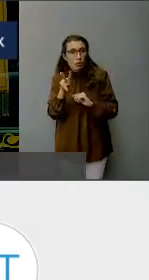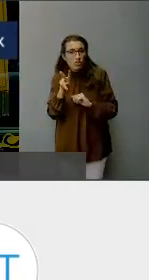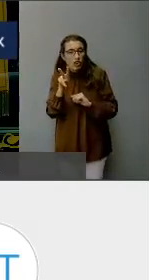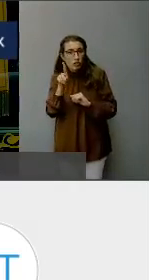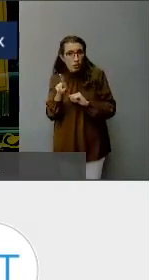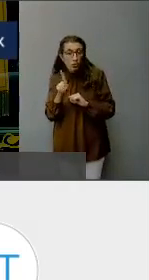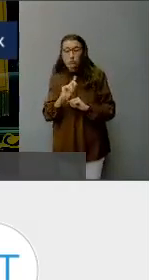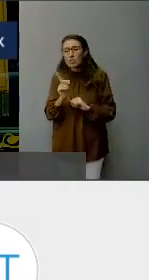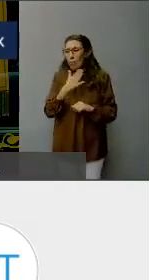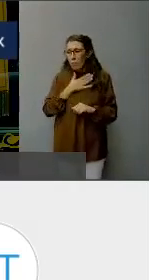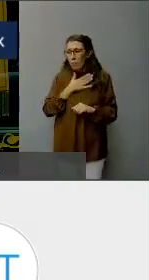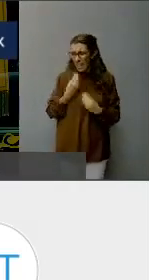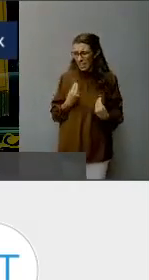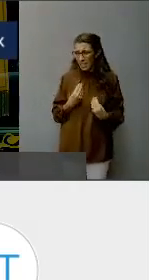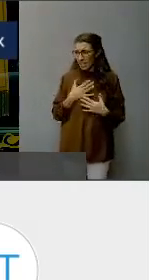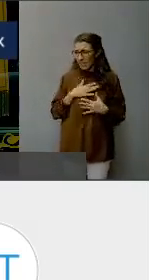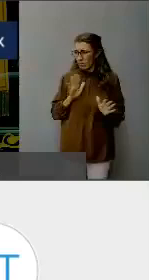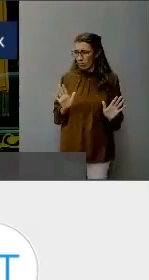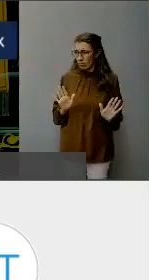da